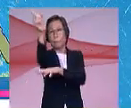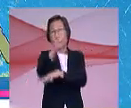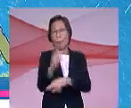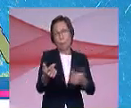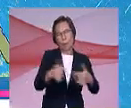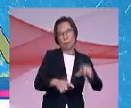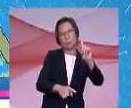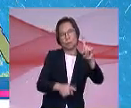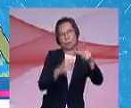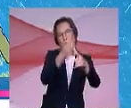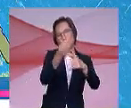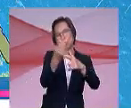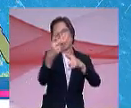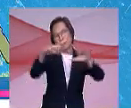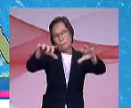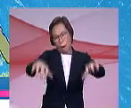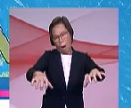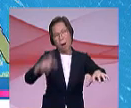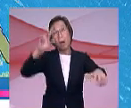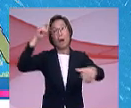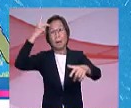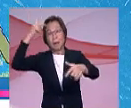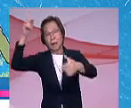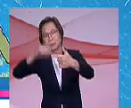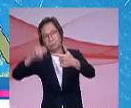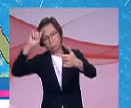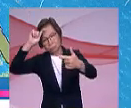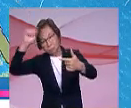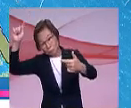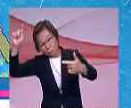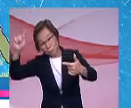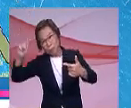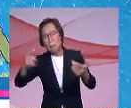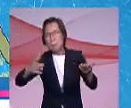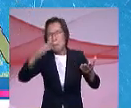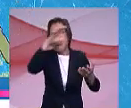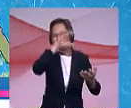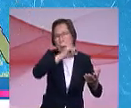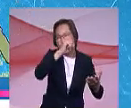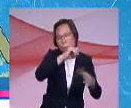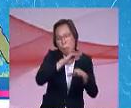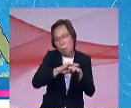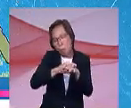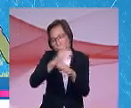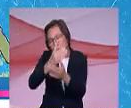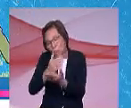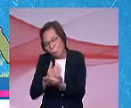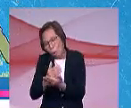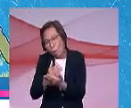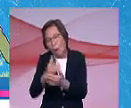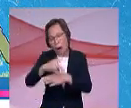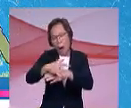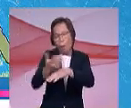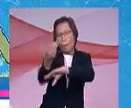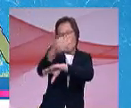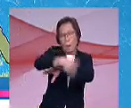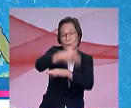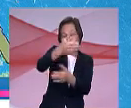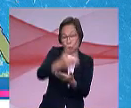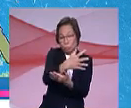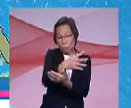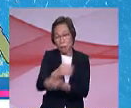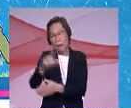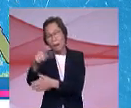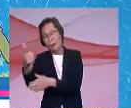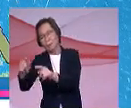di satu dua tempat melibatkan negeri Kelantan dan juga Terengganu yang dijangkakan akan beransur reda menjelang awal malam nanti,